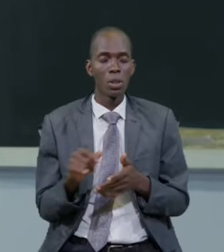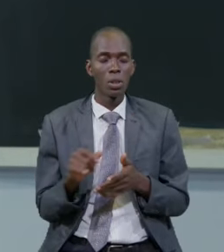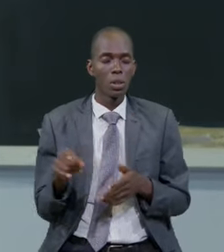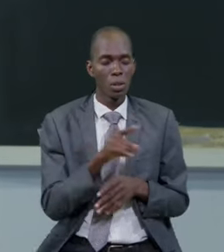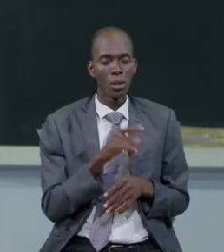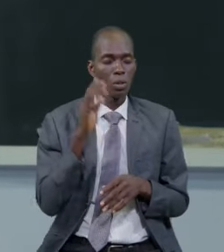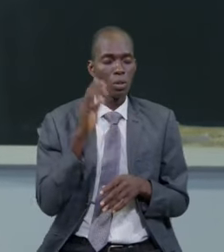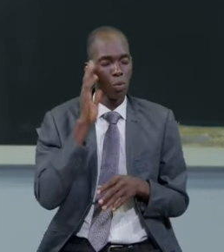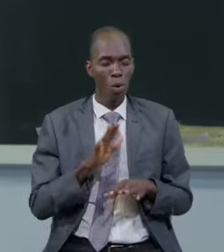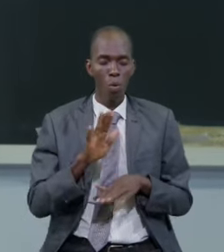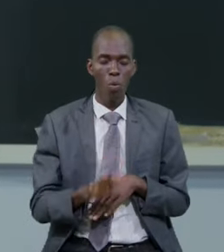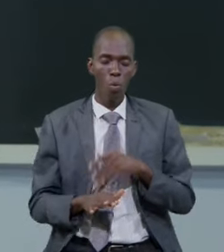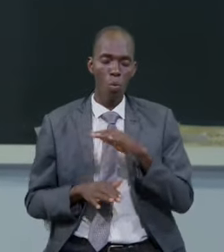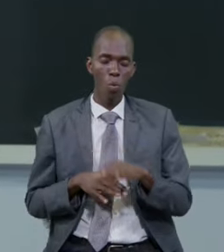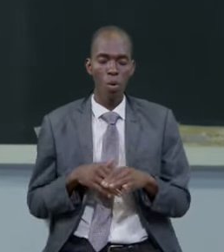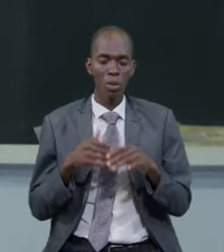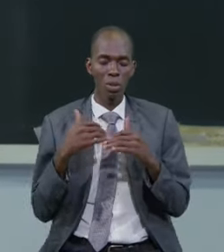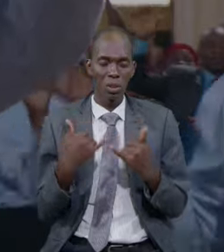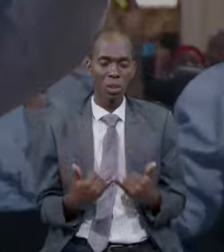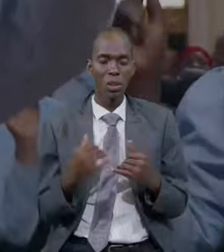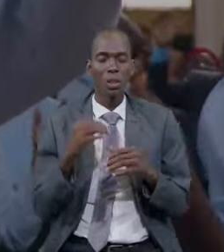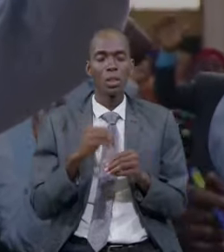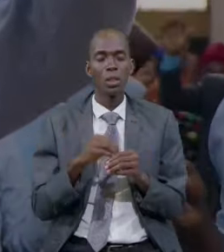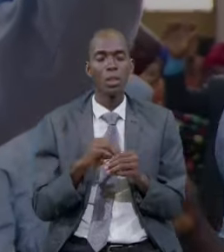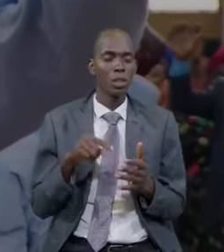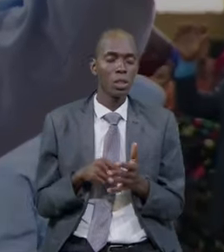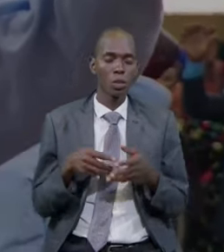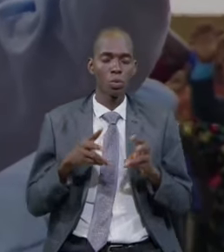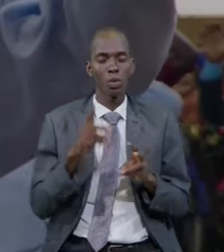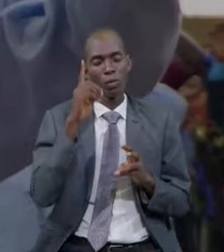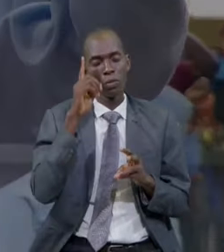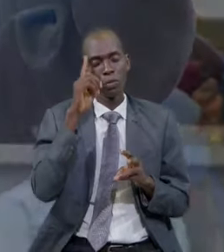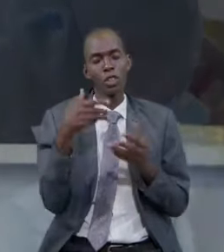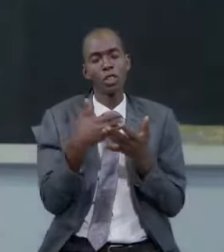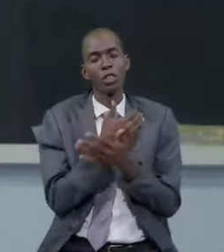maintenant dans la voie avec la nouvelle onction.